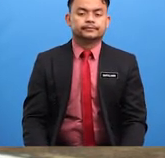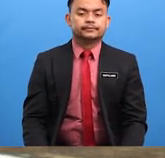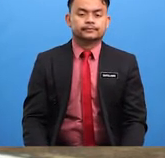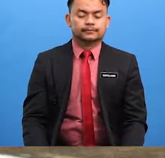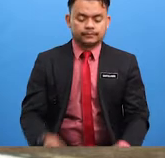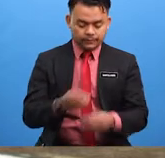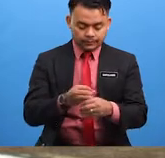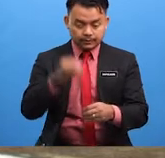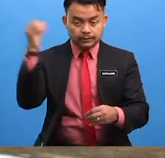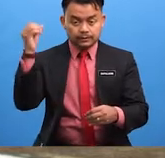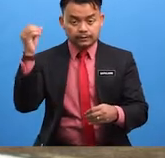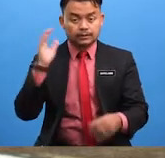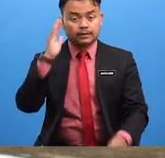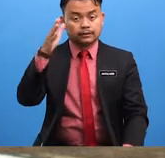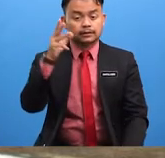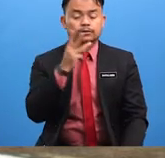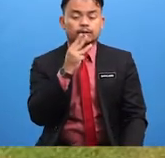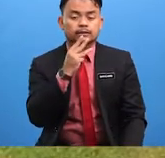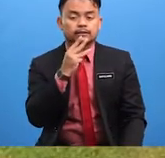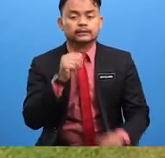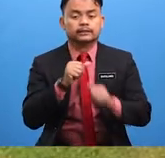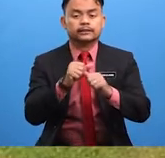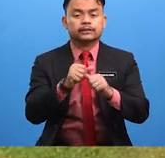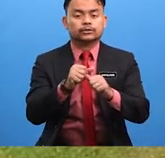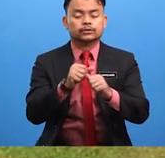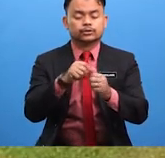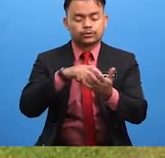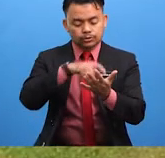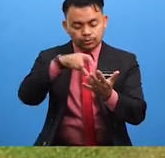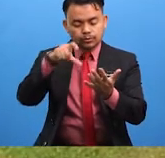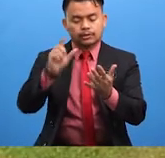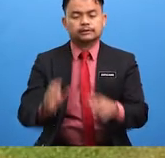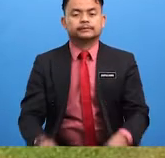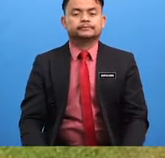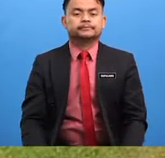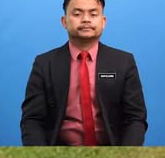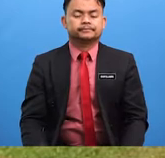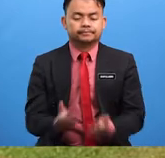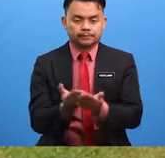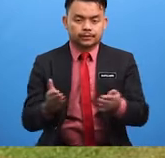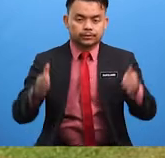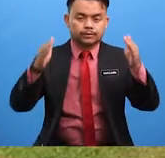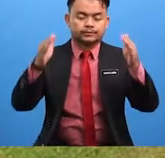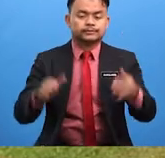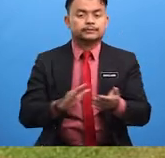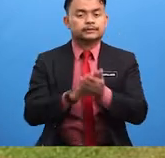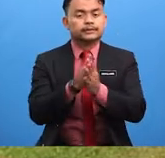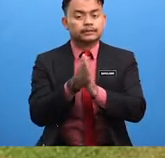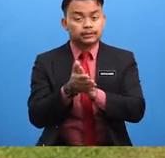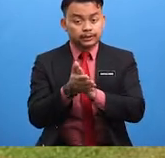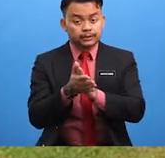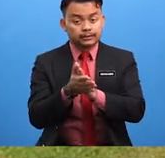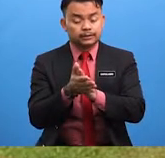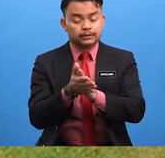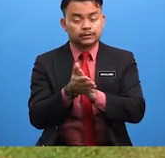mengikut corak-corak bakul yang dikehendaki. Jalinan warna yang digabungkan akan menghasilkan bentuk bakul